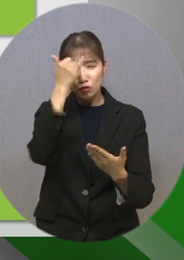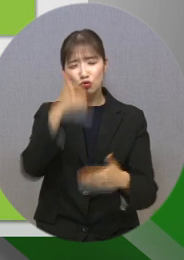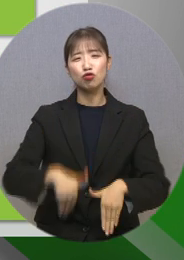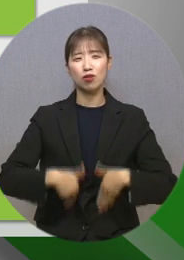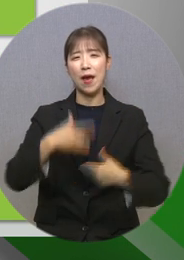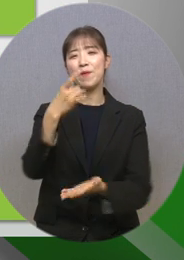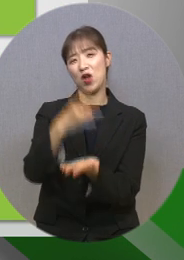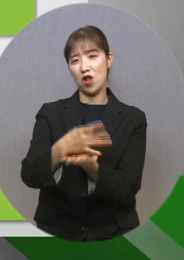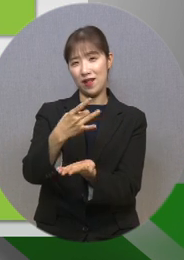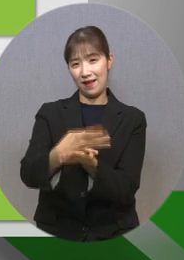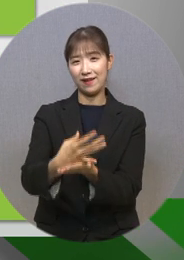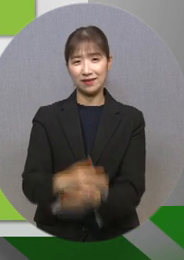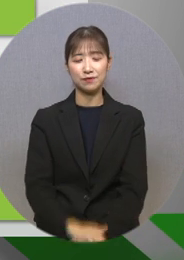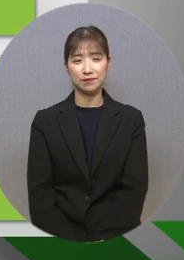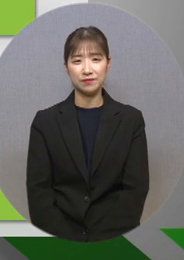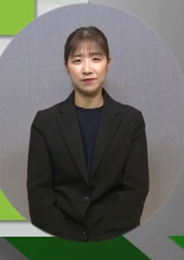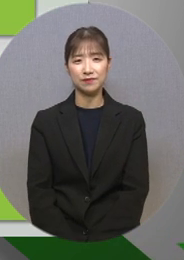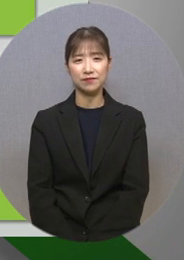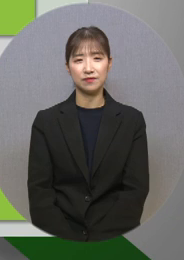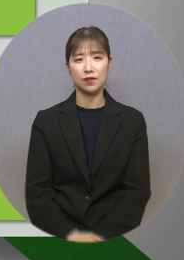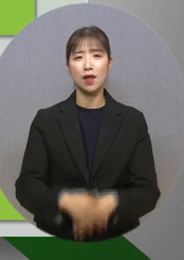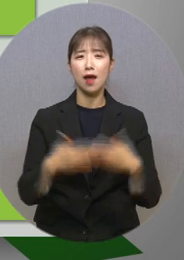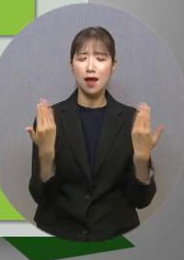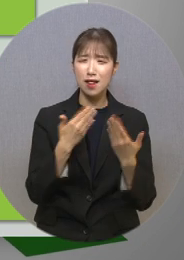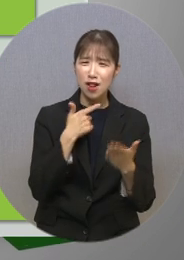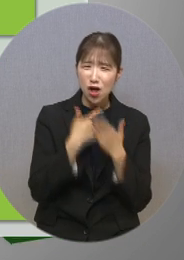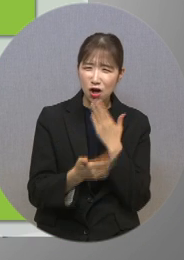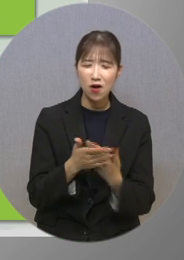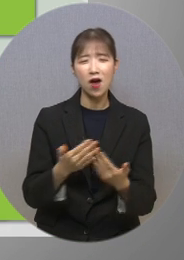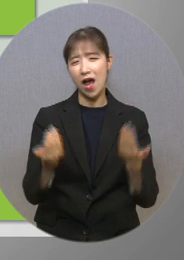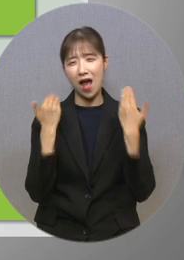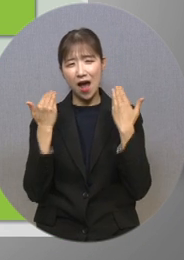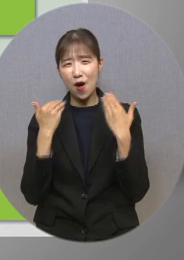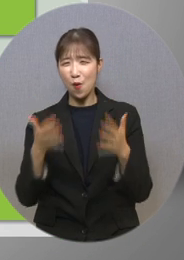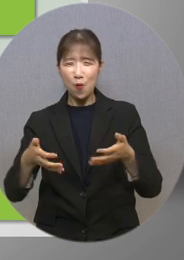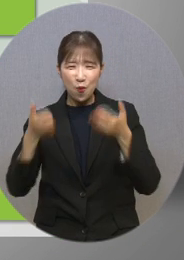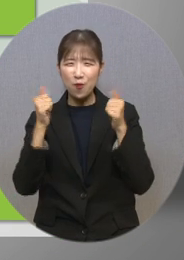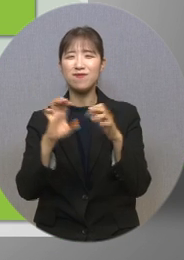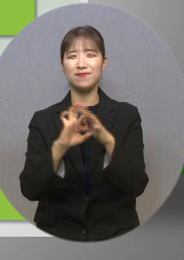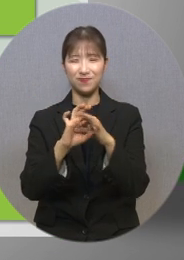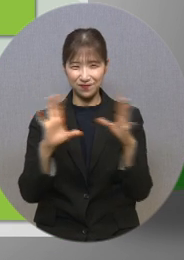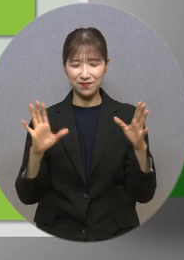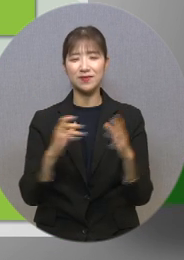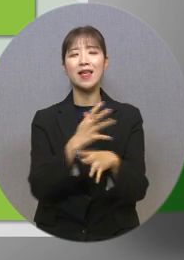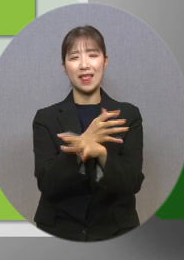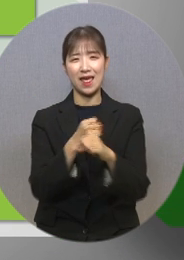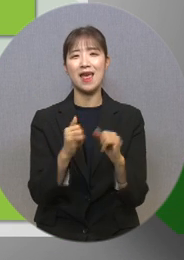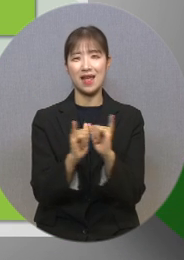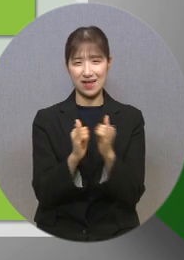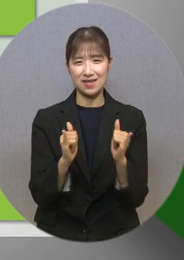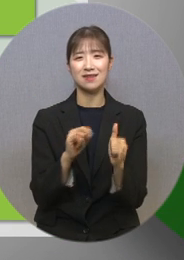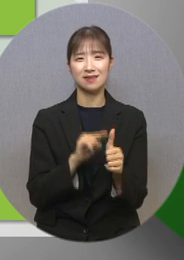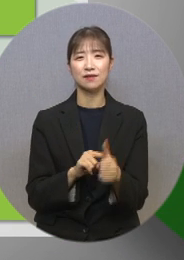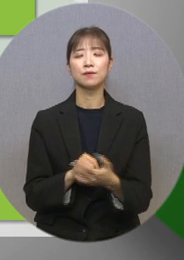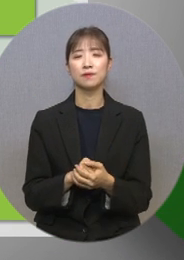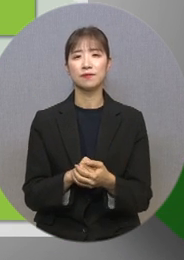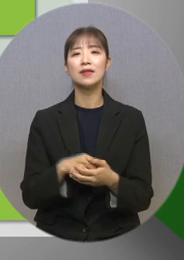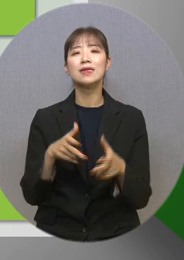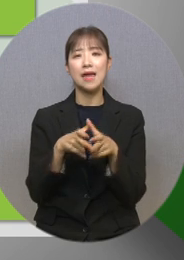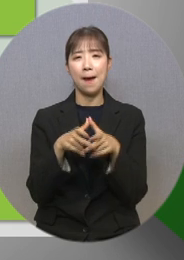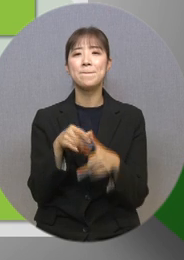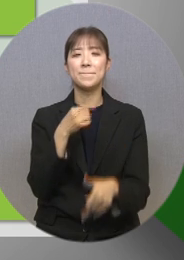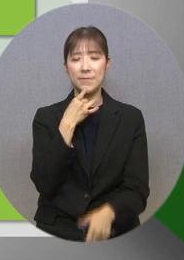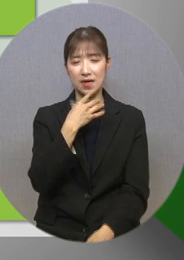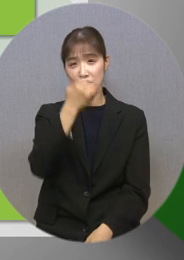충청남도 천안시입니다. 경력과 학력은 무관하며 계약직을 채용합니다. 장애인만 채용하며